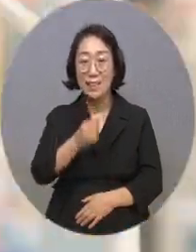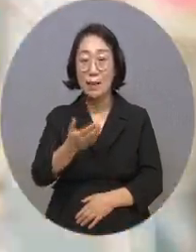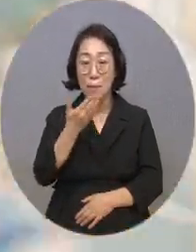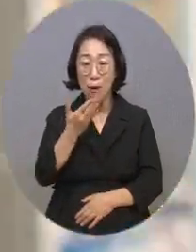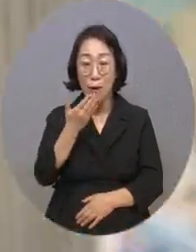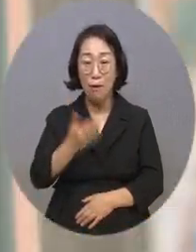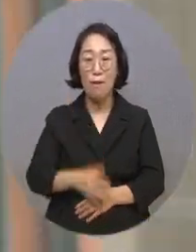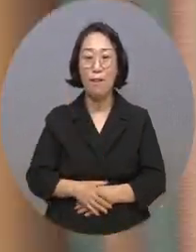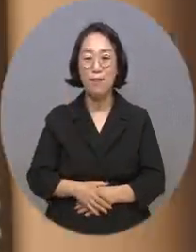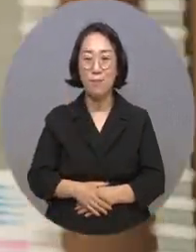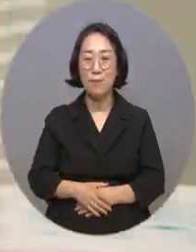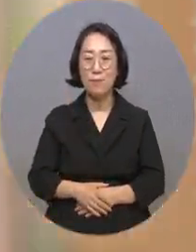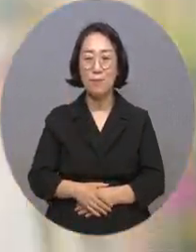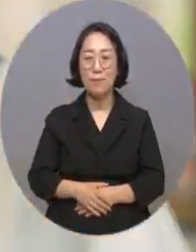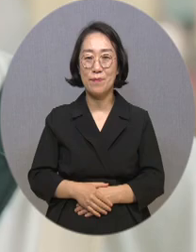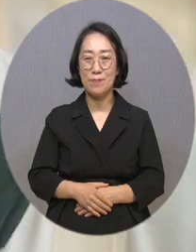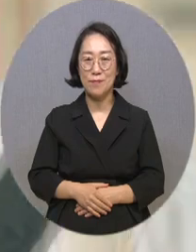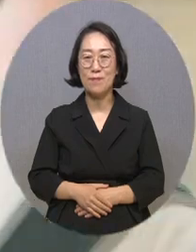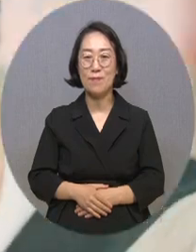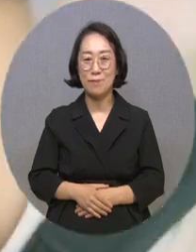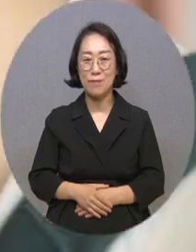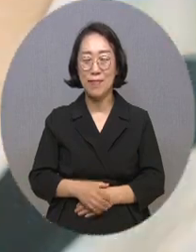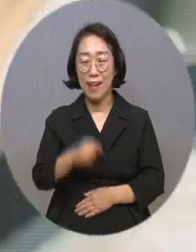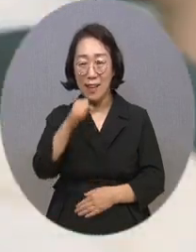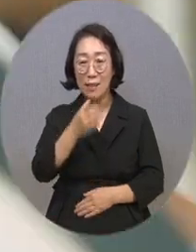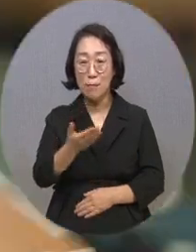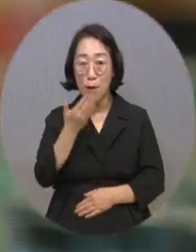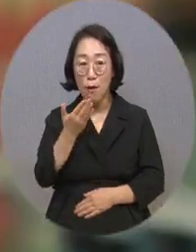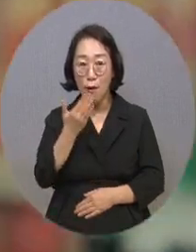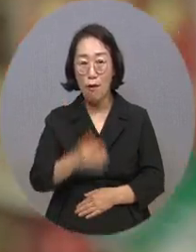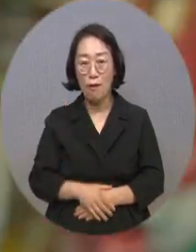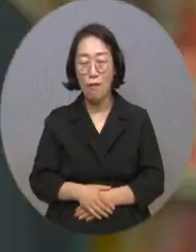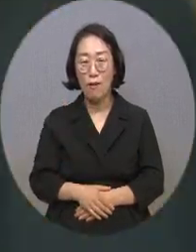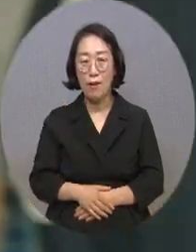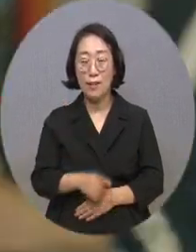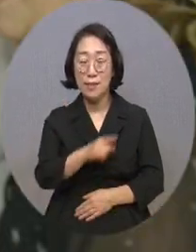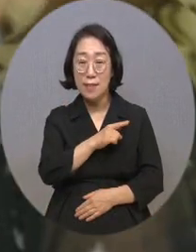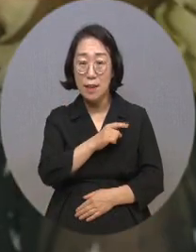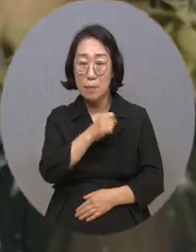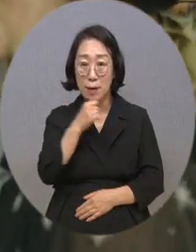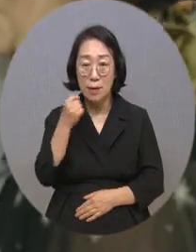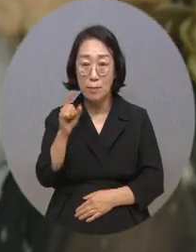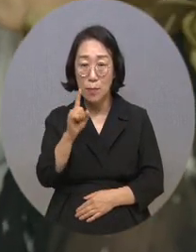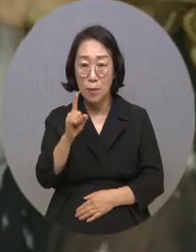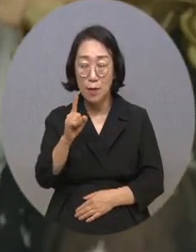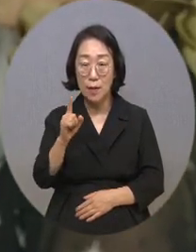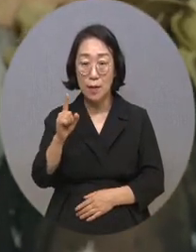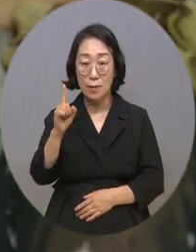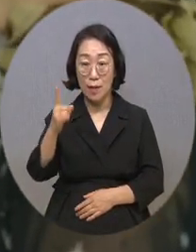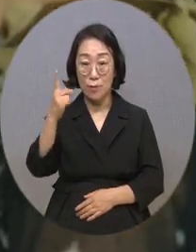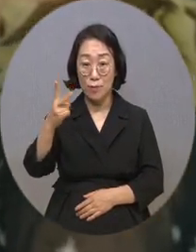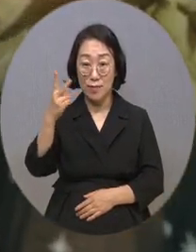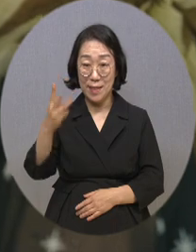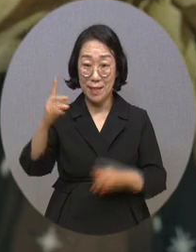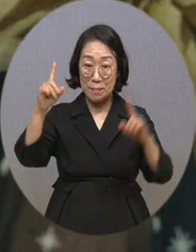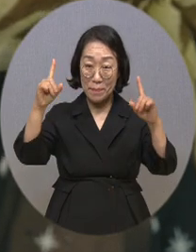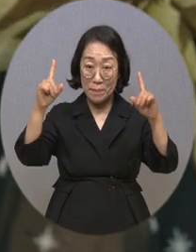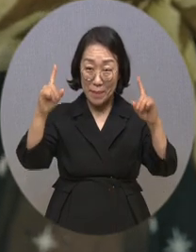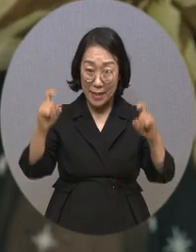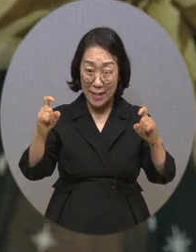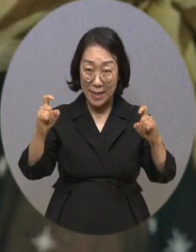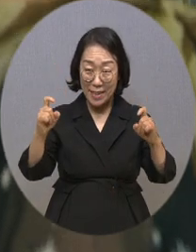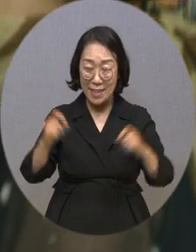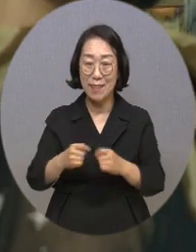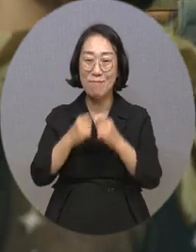거. 아이고. 아이스크림 뭐야? 아이스크림 먹어 제일 맛있는 거. 찍습니다. 하나, 둘, 셋. 우리 이모님도